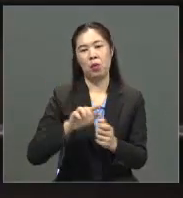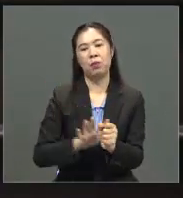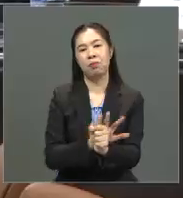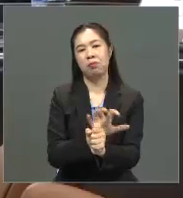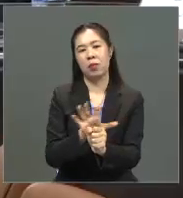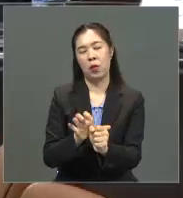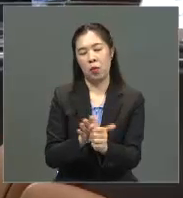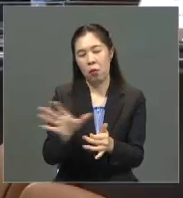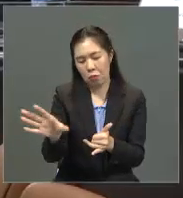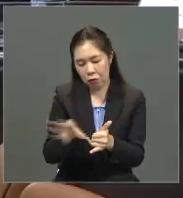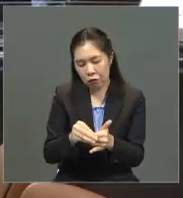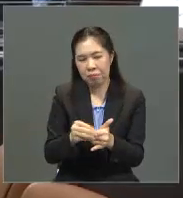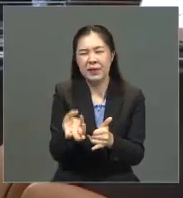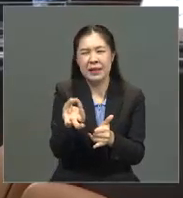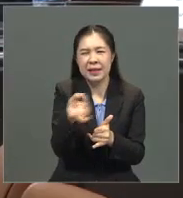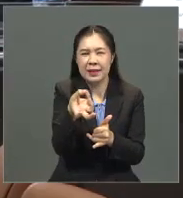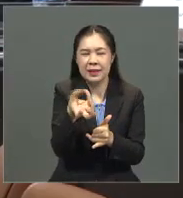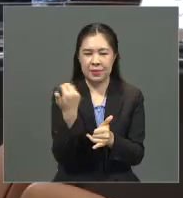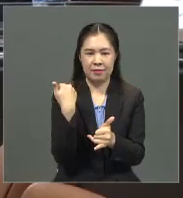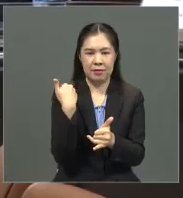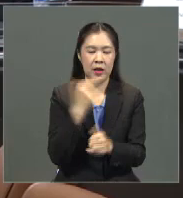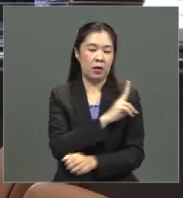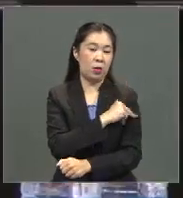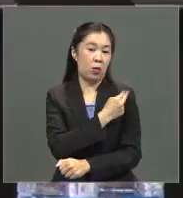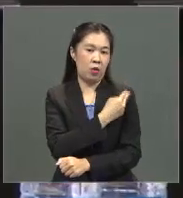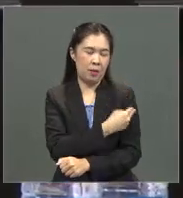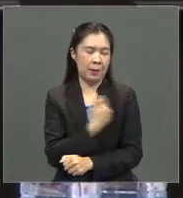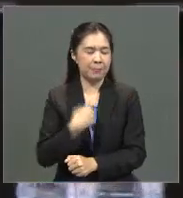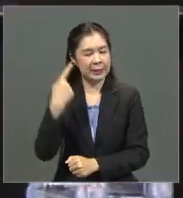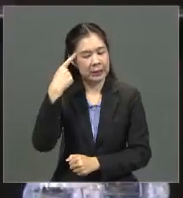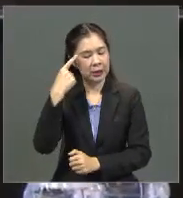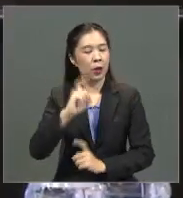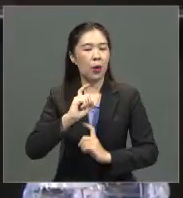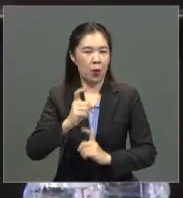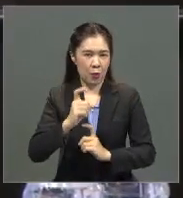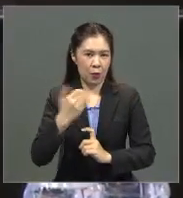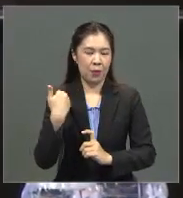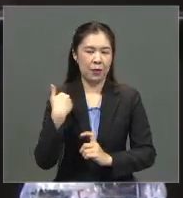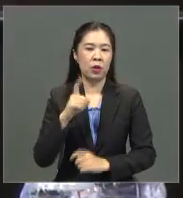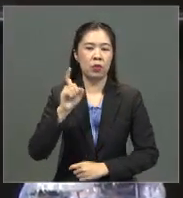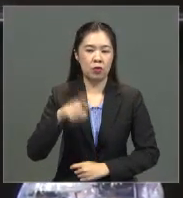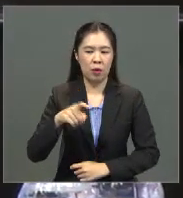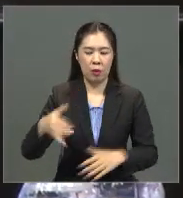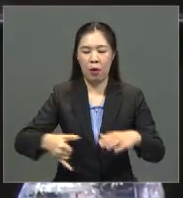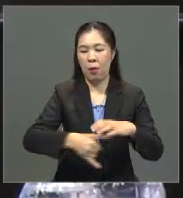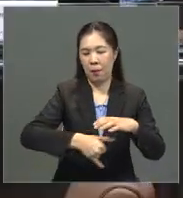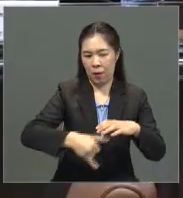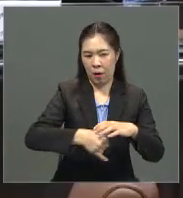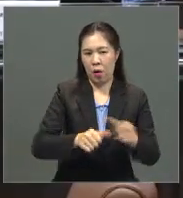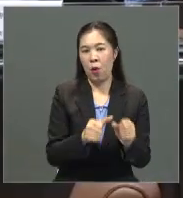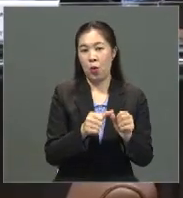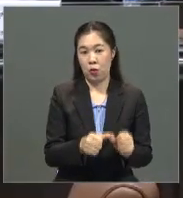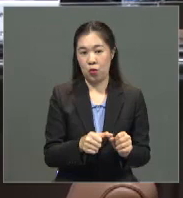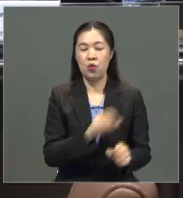โควิชในปริมาณที่น้อยเช่นเดียวกันแต่ทางโรงพยาบาลก็บอกว่าเพื่อเป็นการไม่ประมาทนะครับก็ติดตามตัวมาเฝ้าระวังอาการไว้ที่